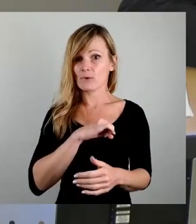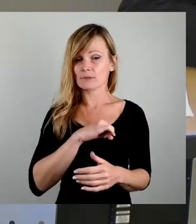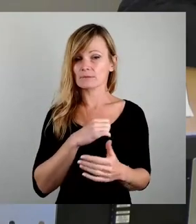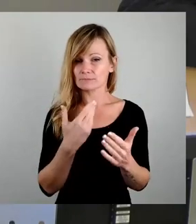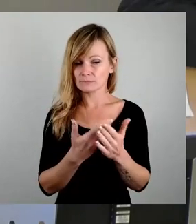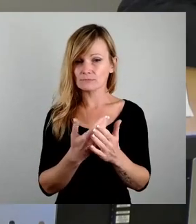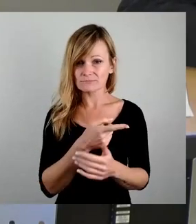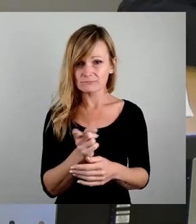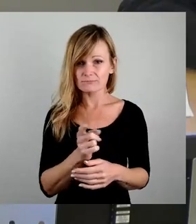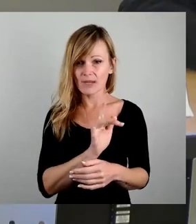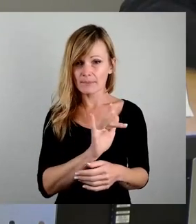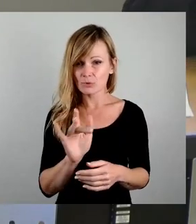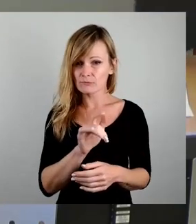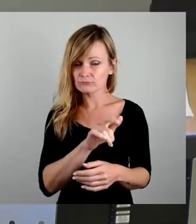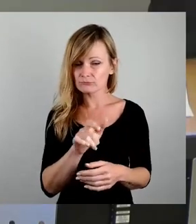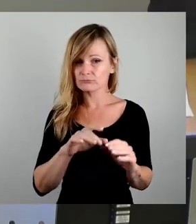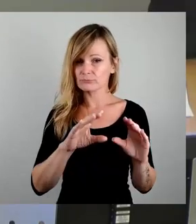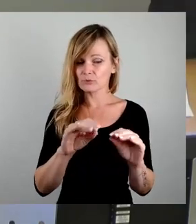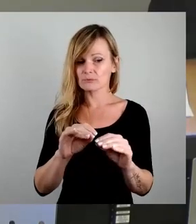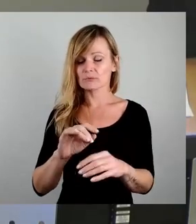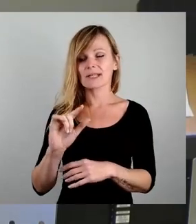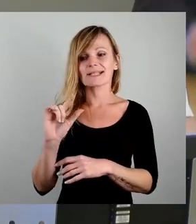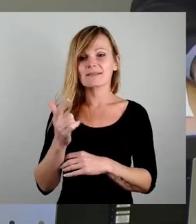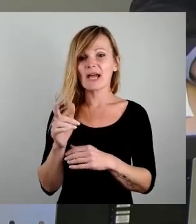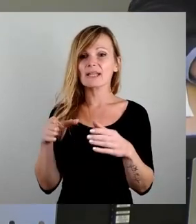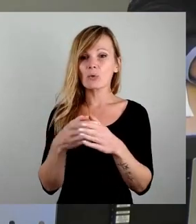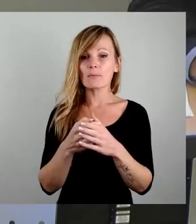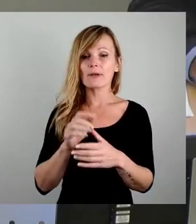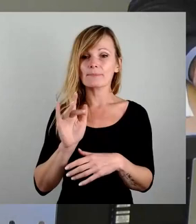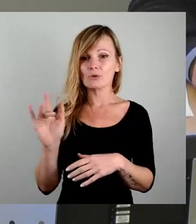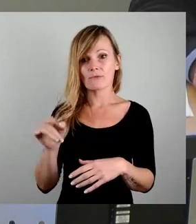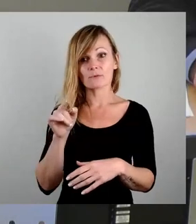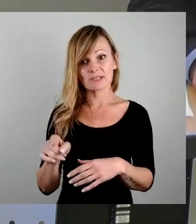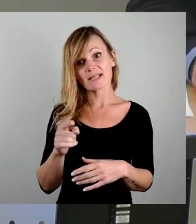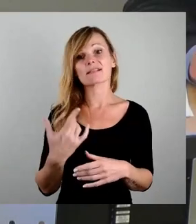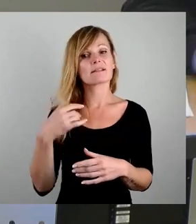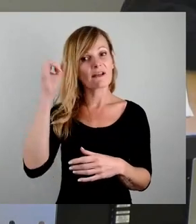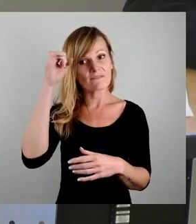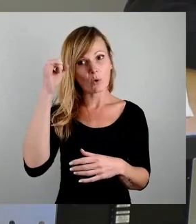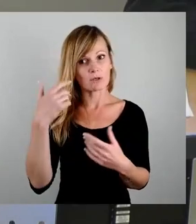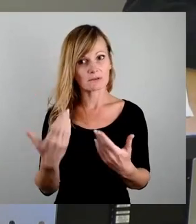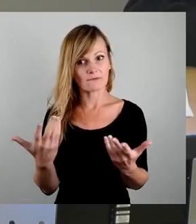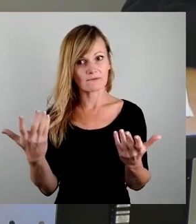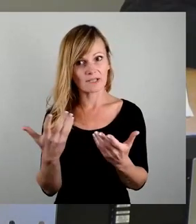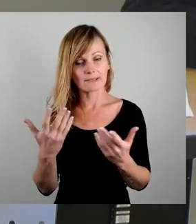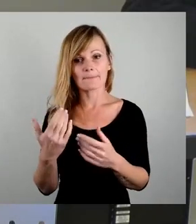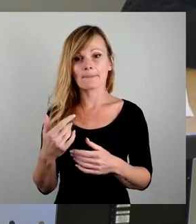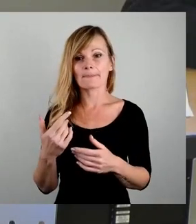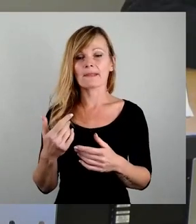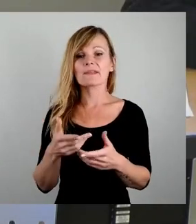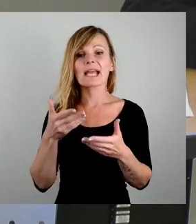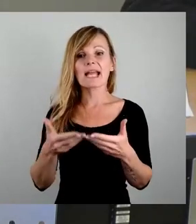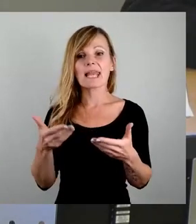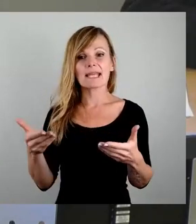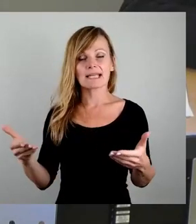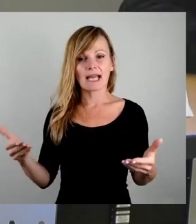Betroffenen. Und die zweite Gruppe, die betroffen ist, und das ist jetzt ganz verrückt, das sind die sogenannten Gelegenheitsnutzer. Wer